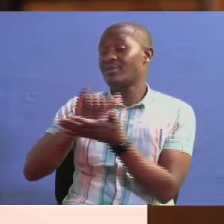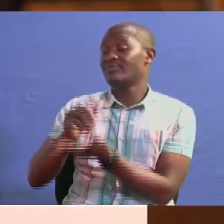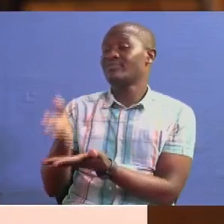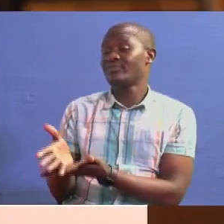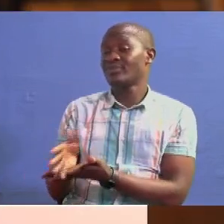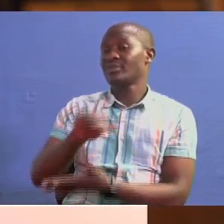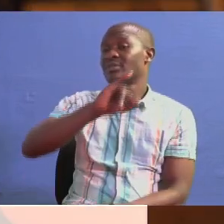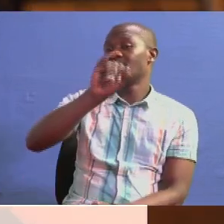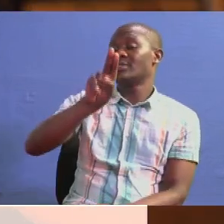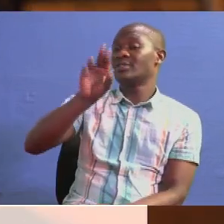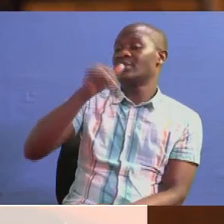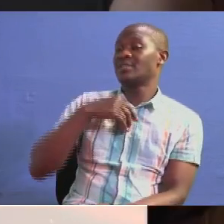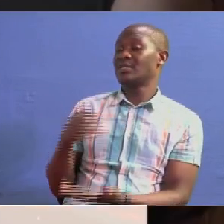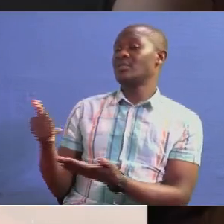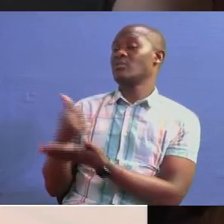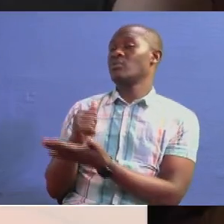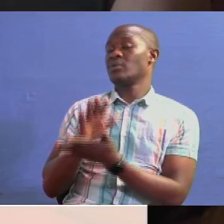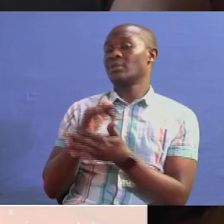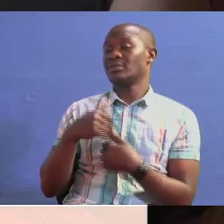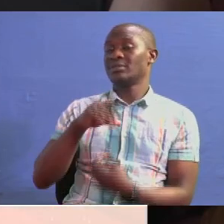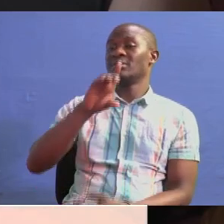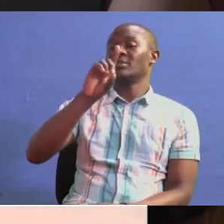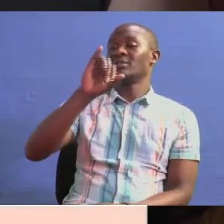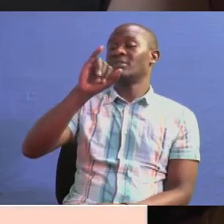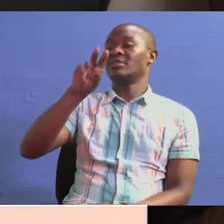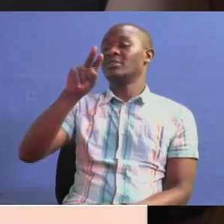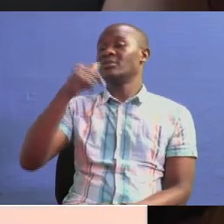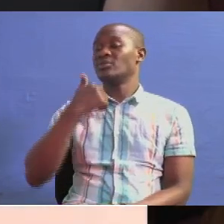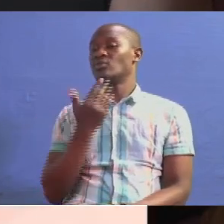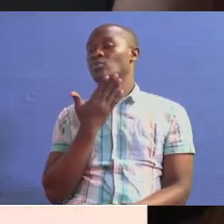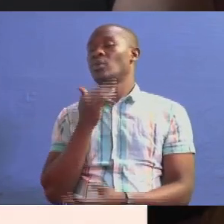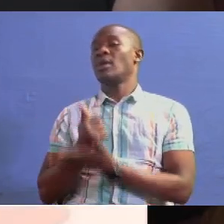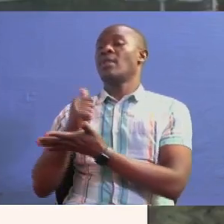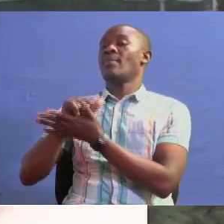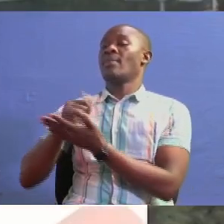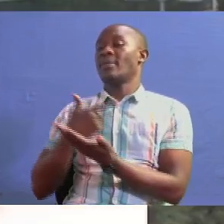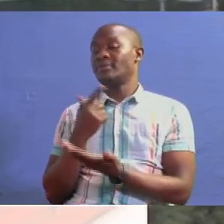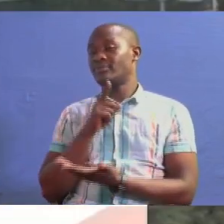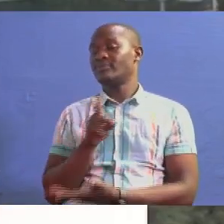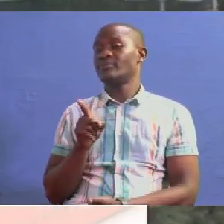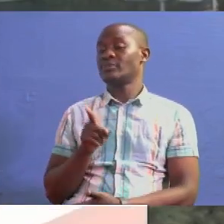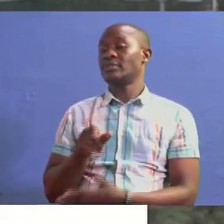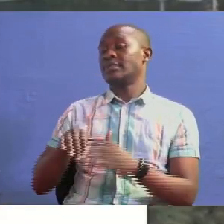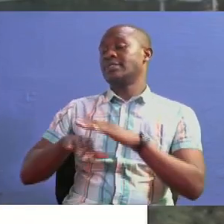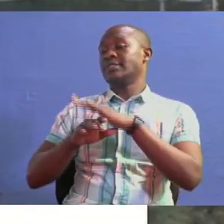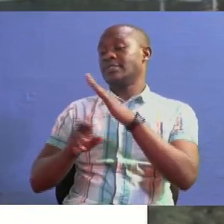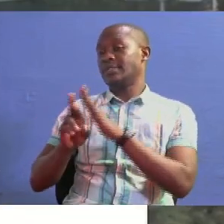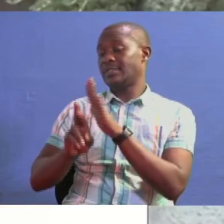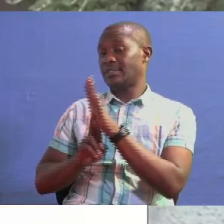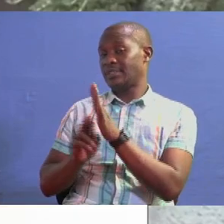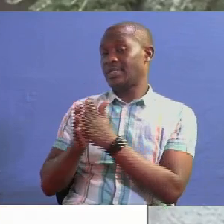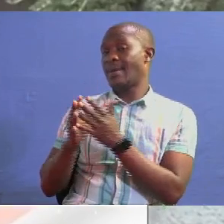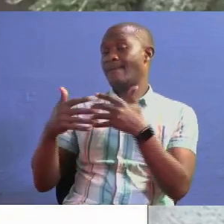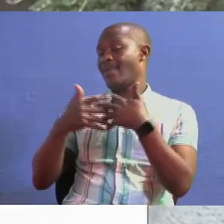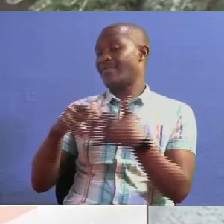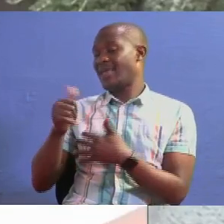mwenyeji wa Jessica ilimwajiri wakili wa uhamiaji Dalia French kumtetea kijana huyo. French anasema chini ya sheria ya Marekani, mtu